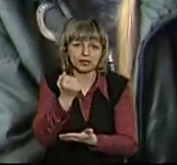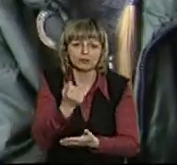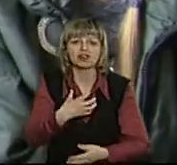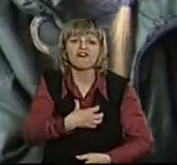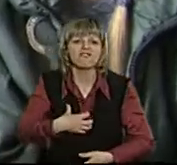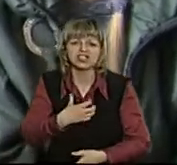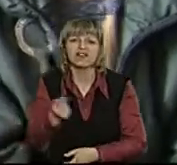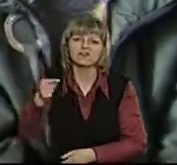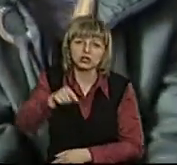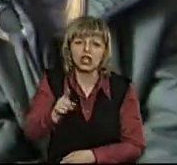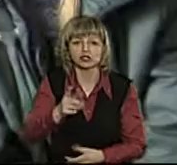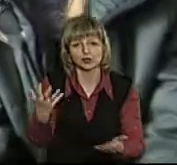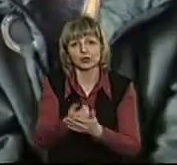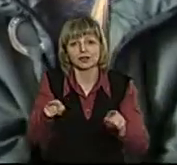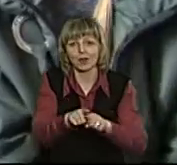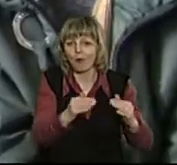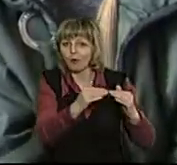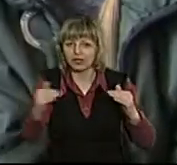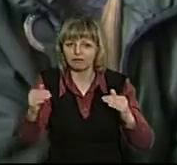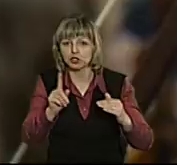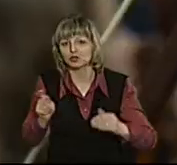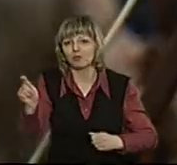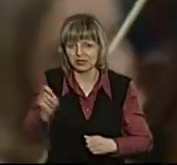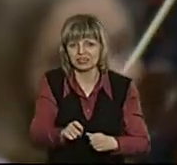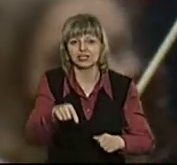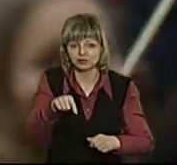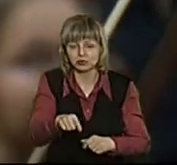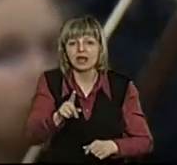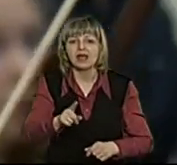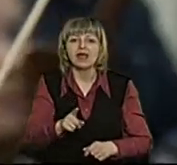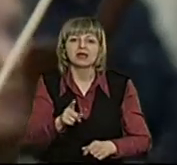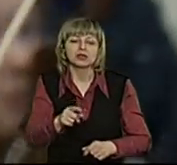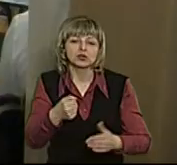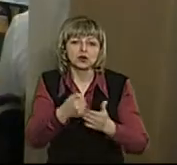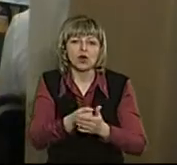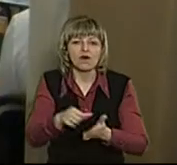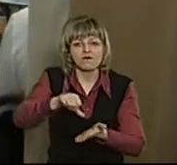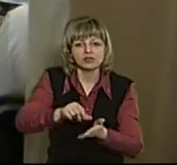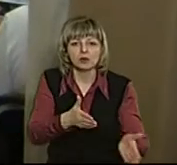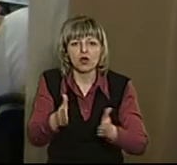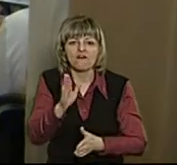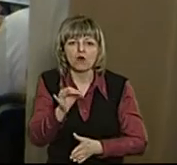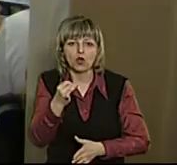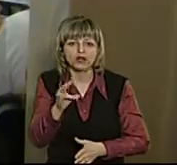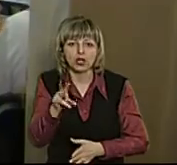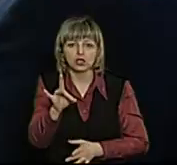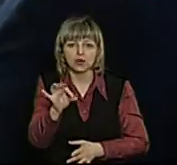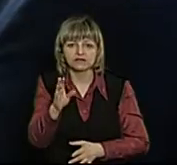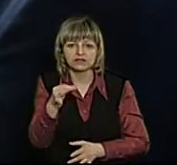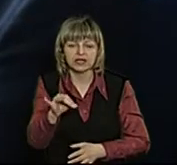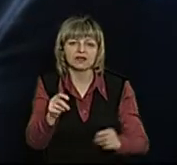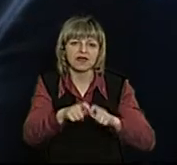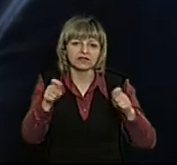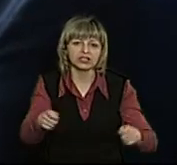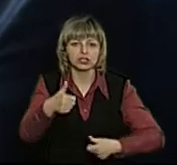що ти вже досяг такого рівня, що ти приїхав на цей конкурс. За лаштунками до виступу готується Макар Войнаровський. На відкритті конкурсу